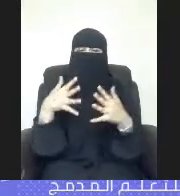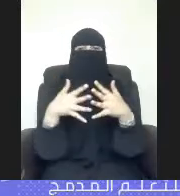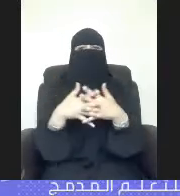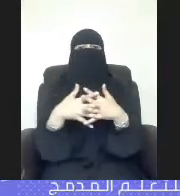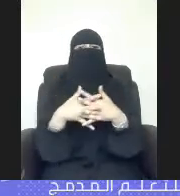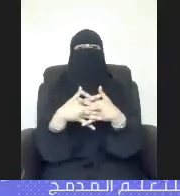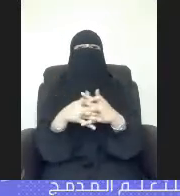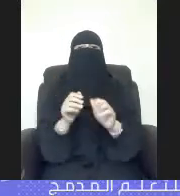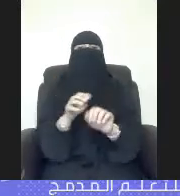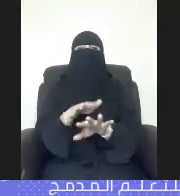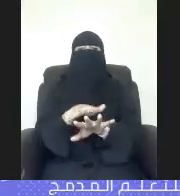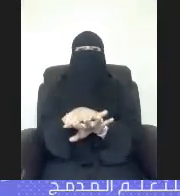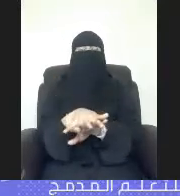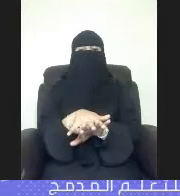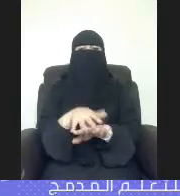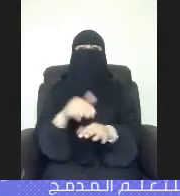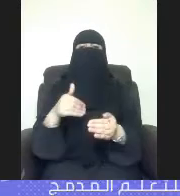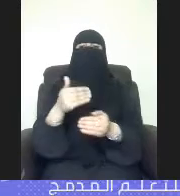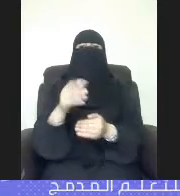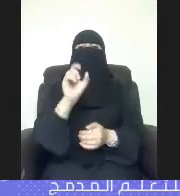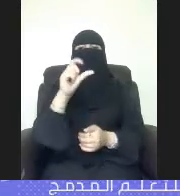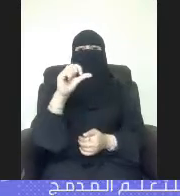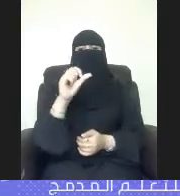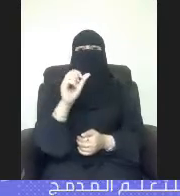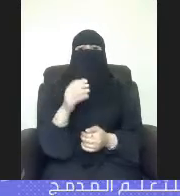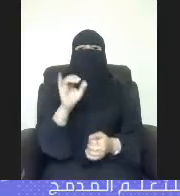والمساند والكامل.